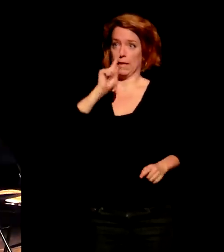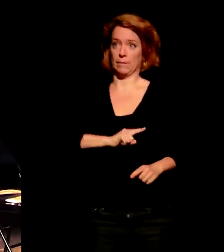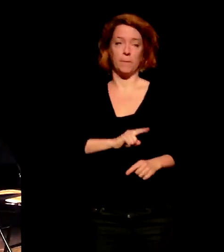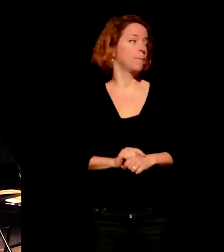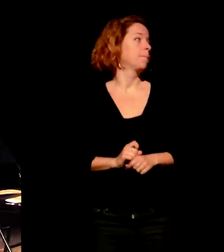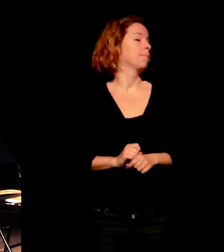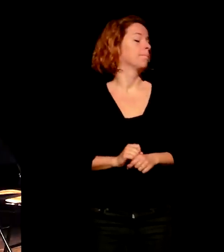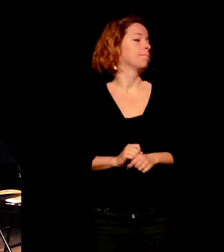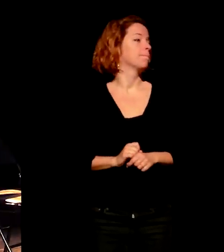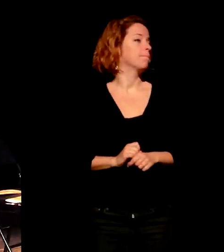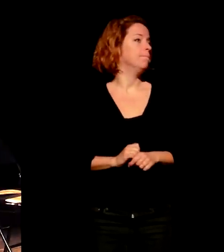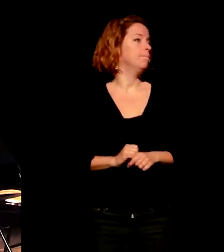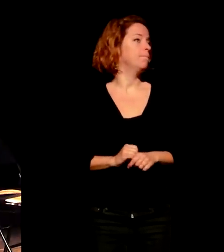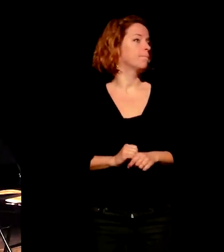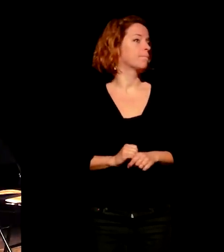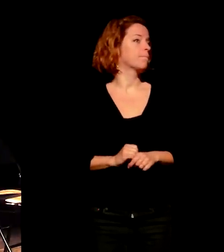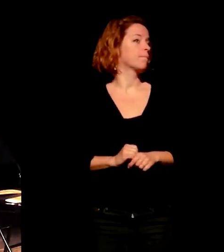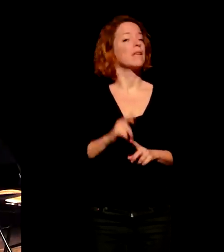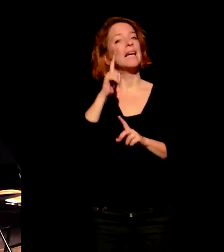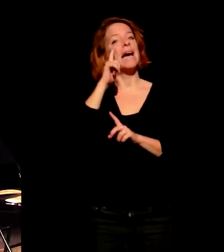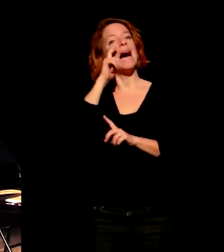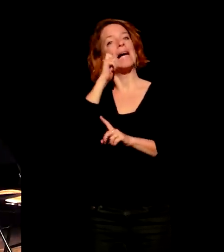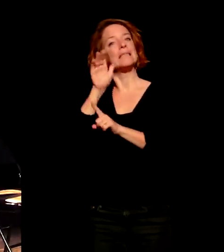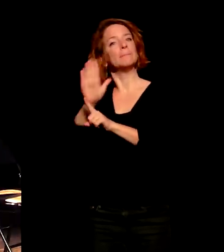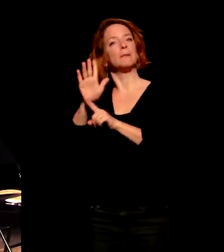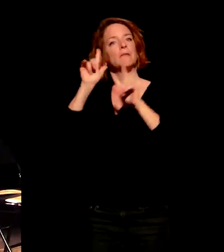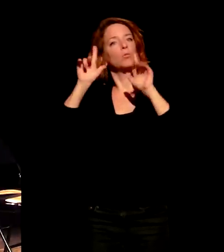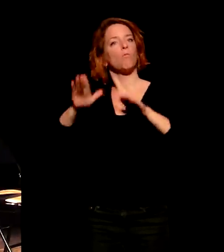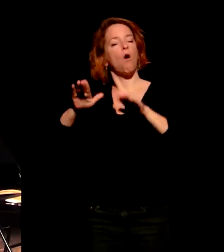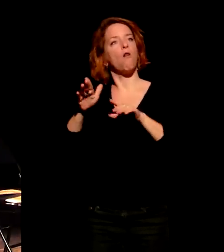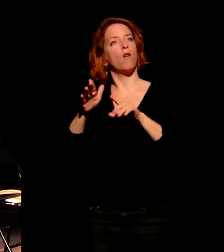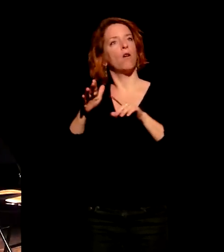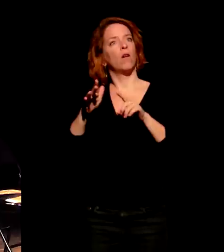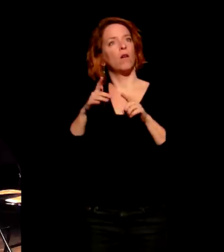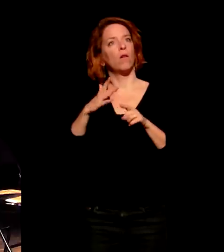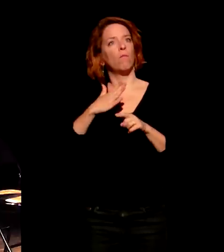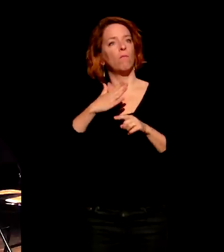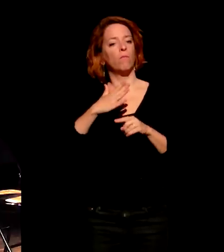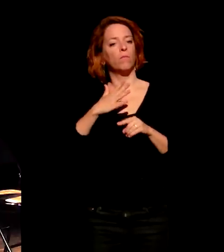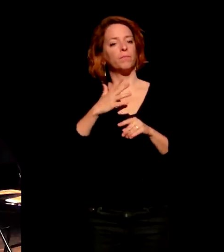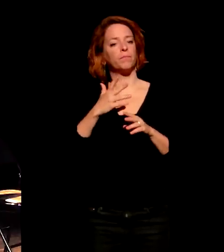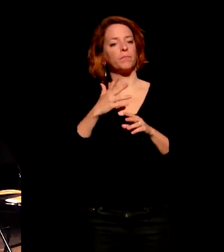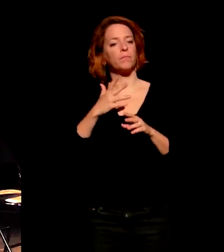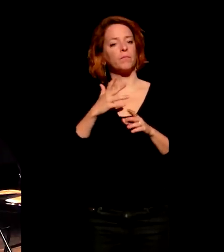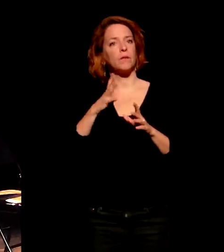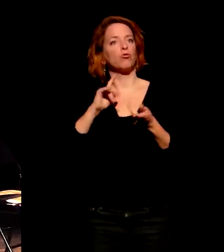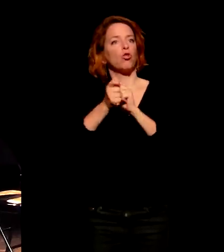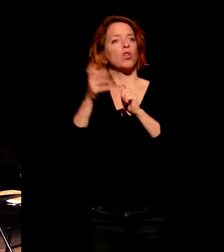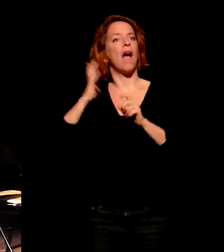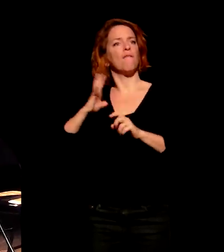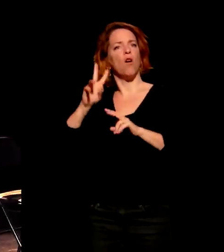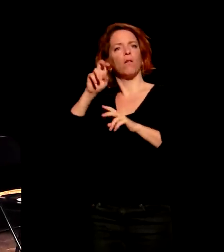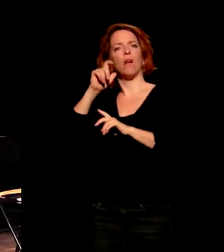ce racisme-là, c'est celui qui vient parachever une dynamique qu'il y a eu dans le racisme. On est passé d'un racisme de type